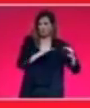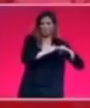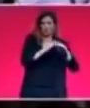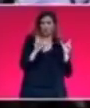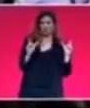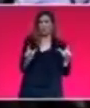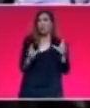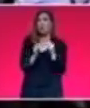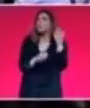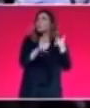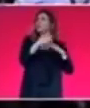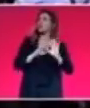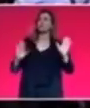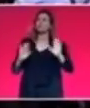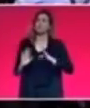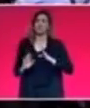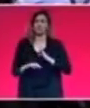οπισθοδρομική.